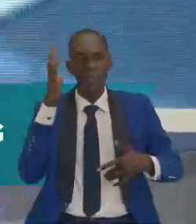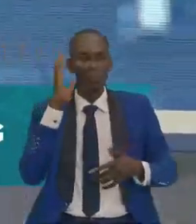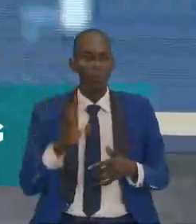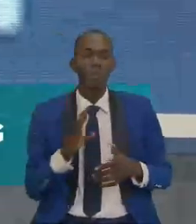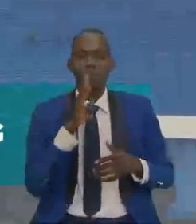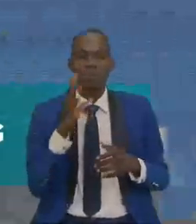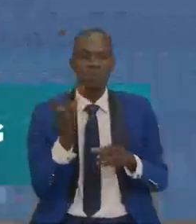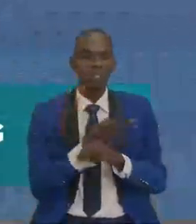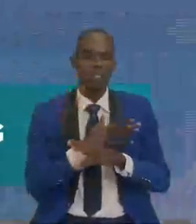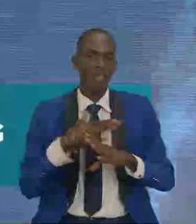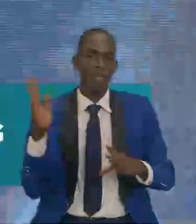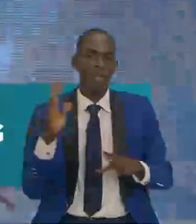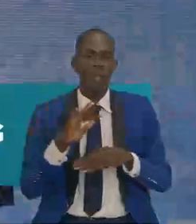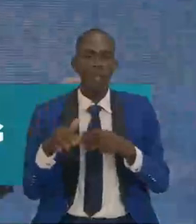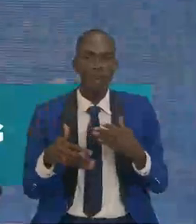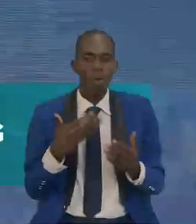maladies vont se dissiper.